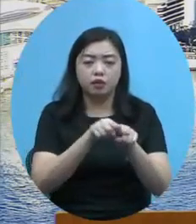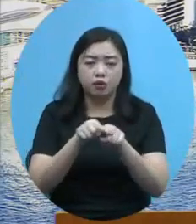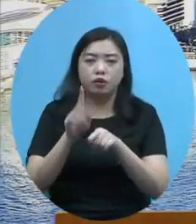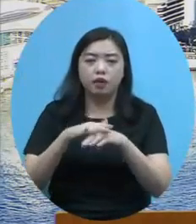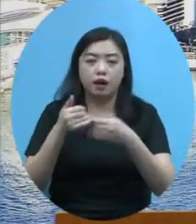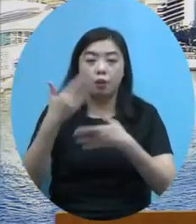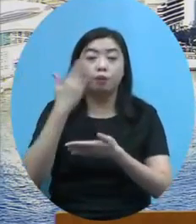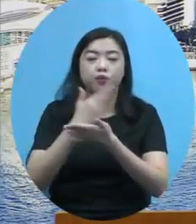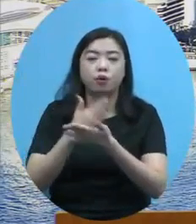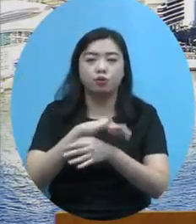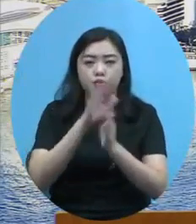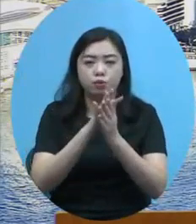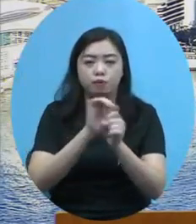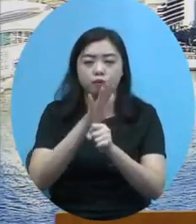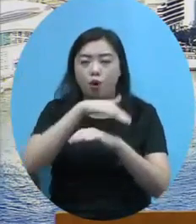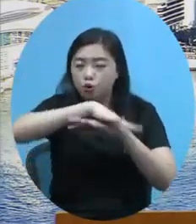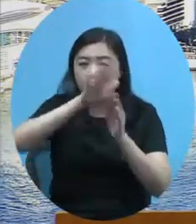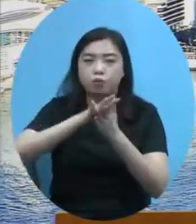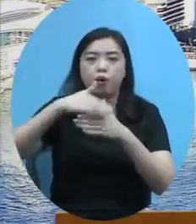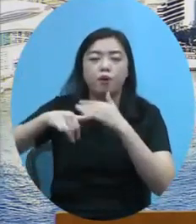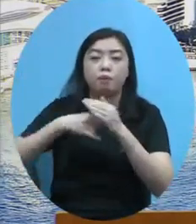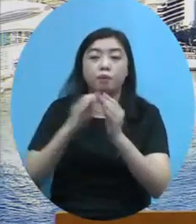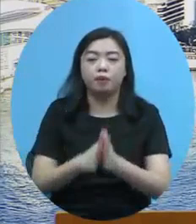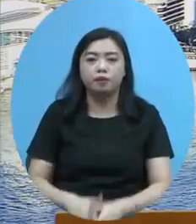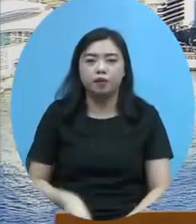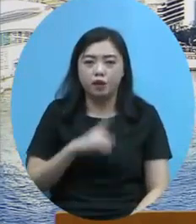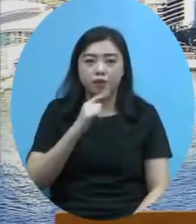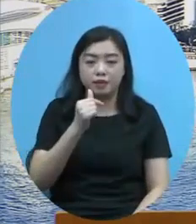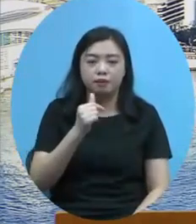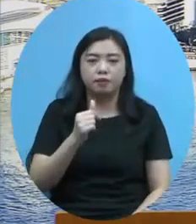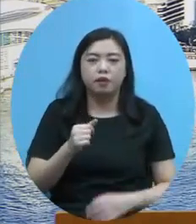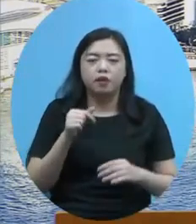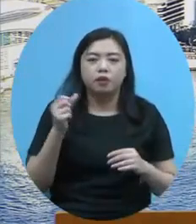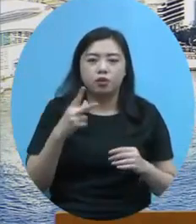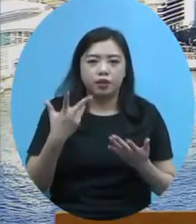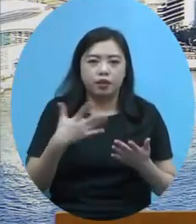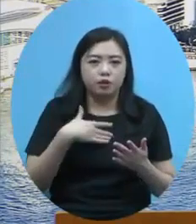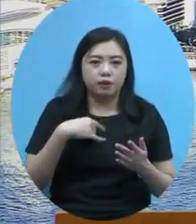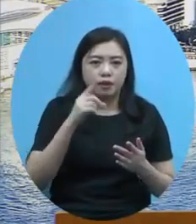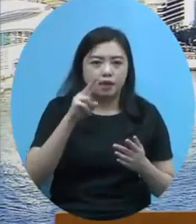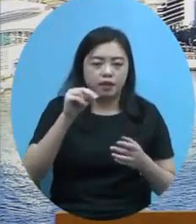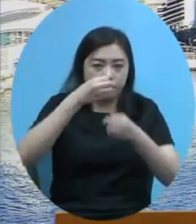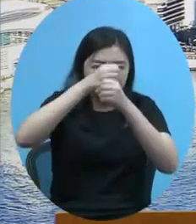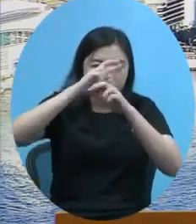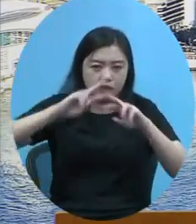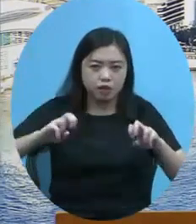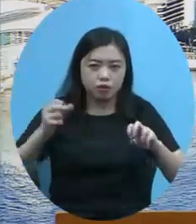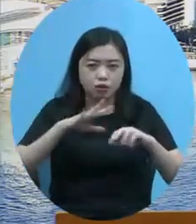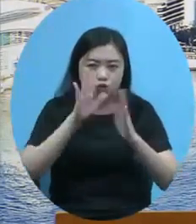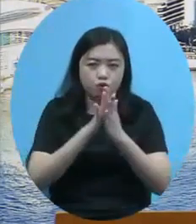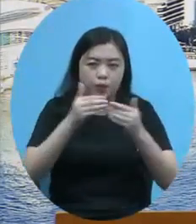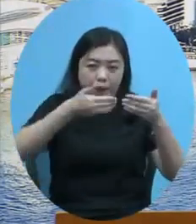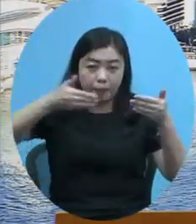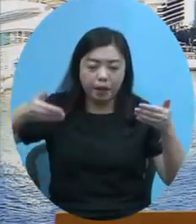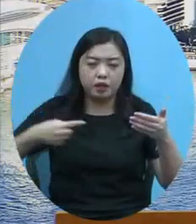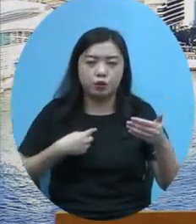係即係確診嘅，全部都係輸入性個案。咁我哋現時係做緊一個基因嘅分析，咁同埋做緊全基因排